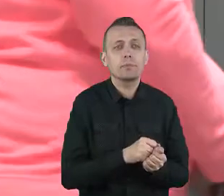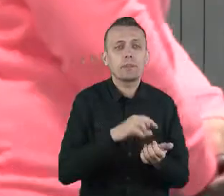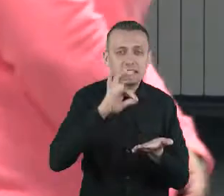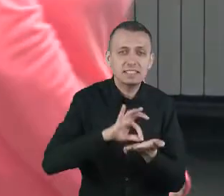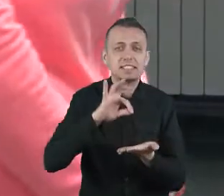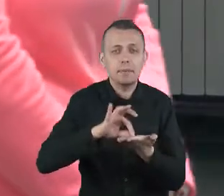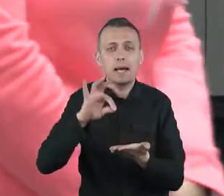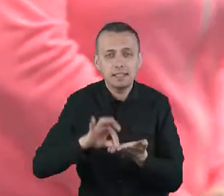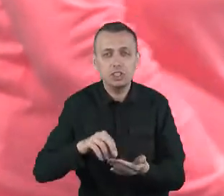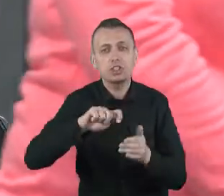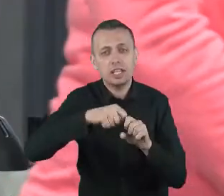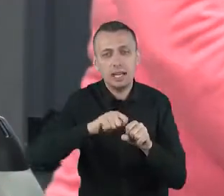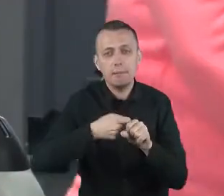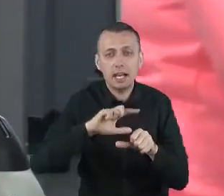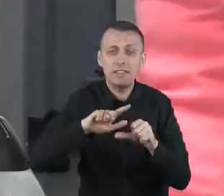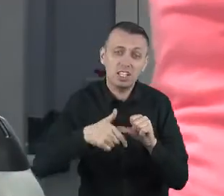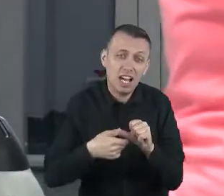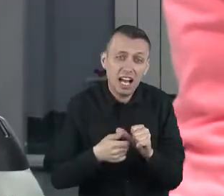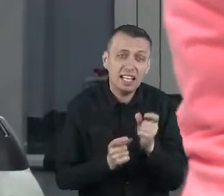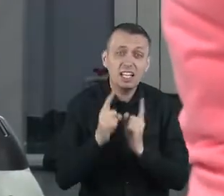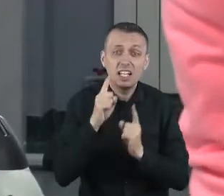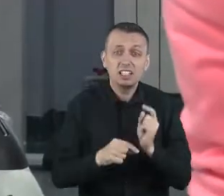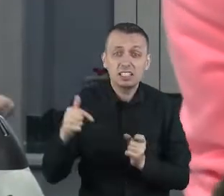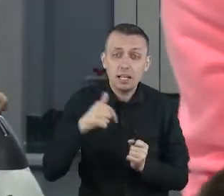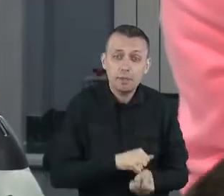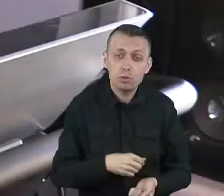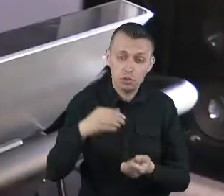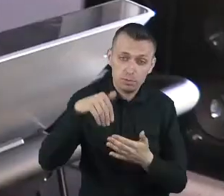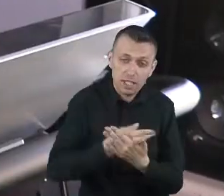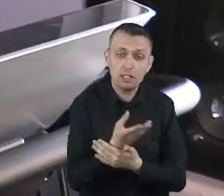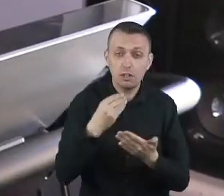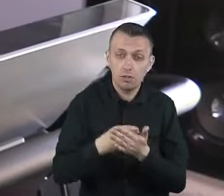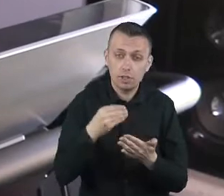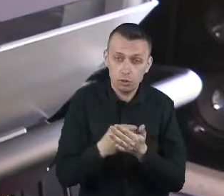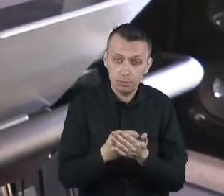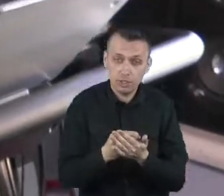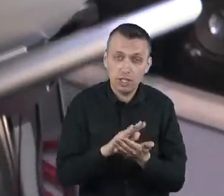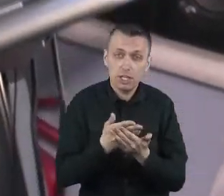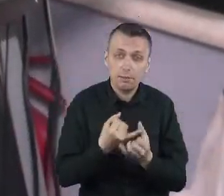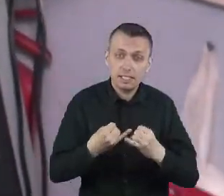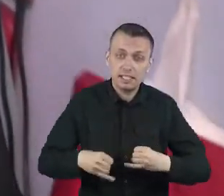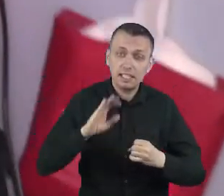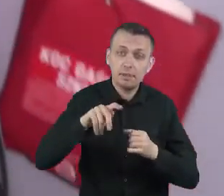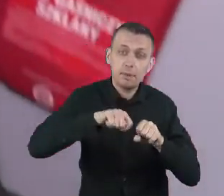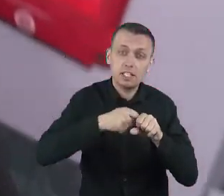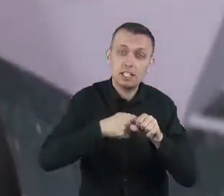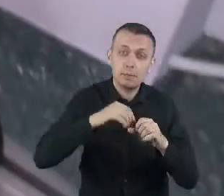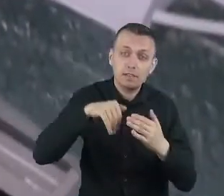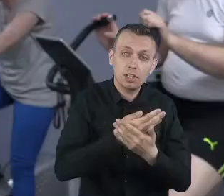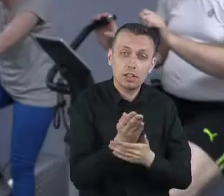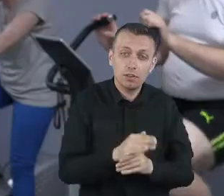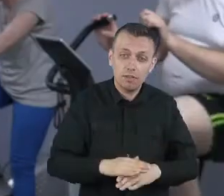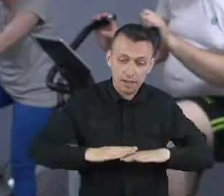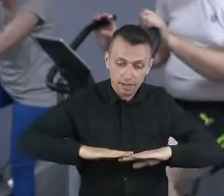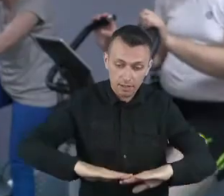czasem niestety musimy go wymieniać. Ze środków zebranych podczas akcji Łączy nas jeden cel, między innymi zostanie naprawiona bieżnia. I są to